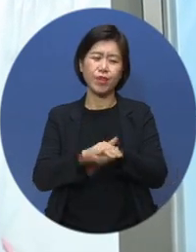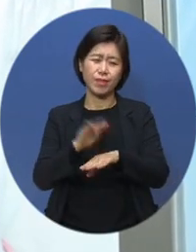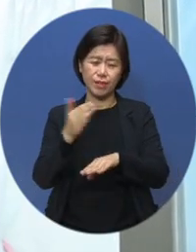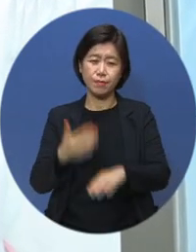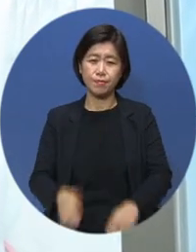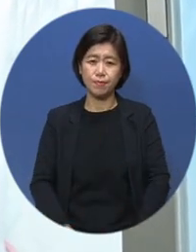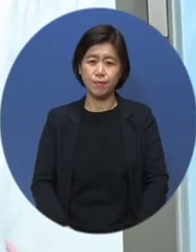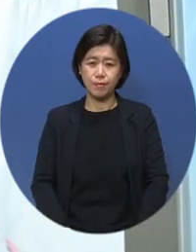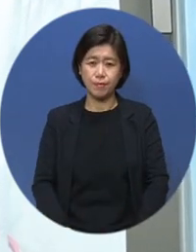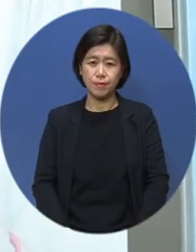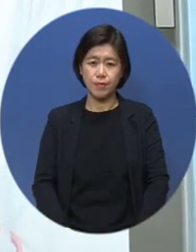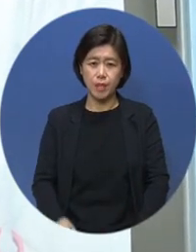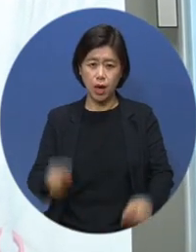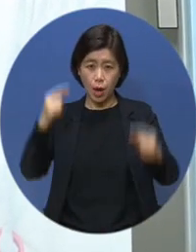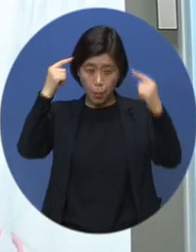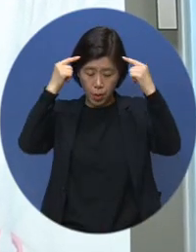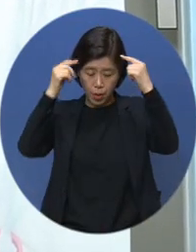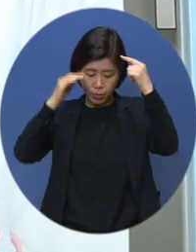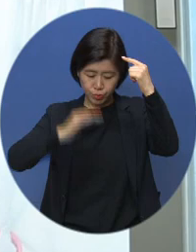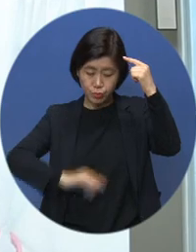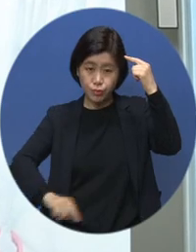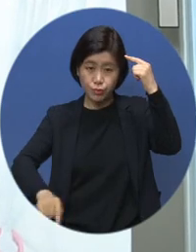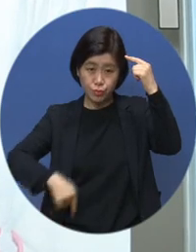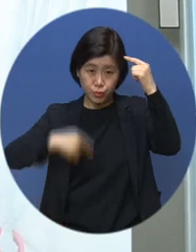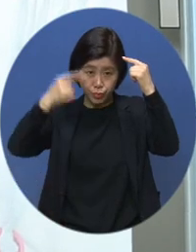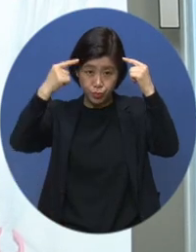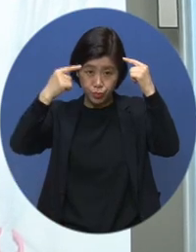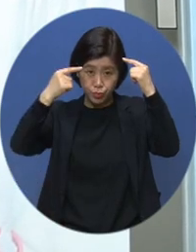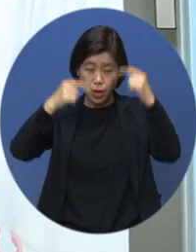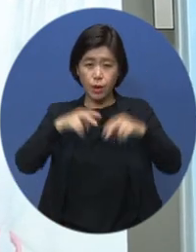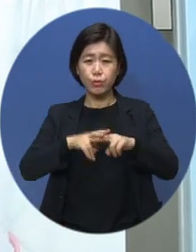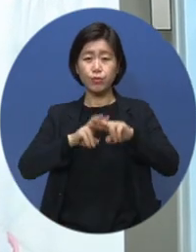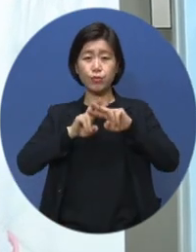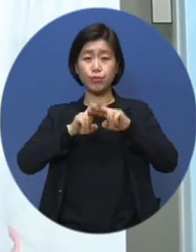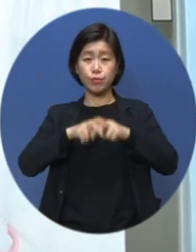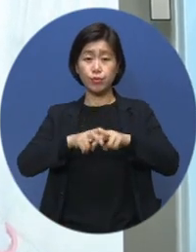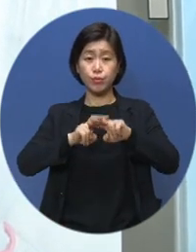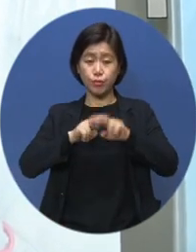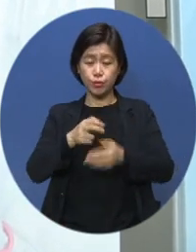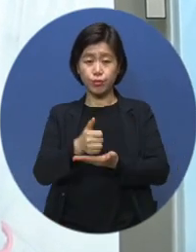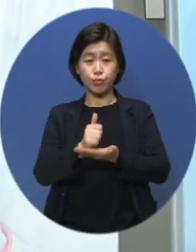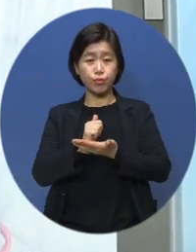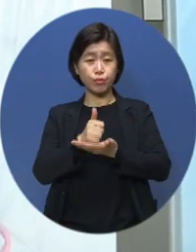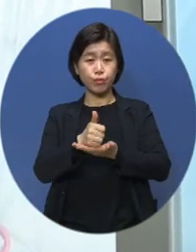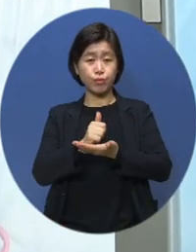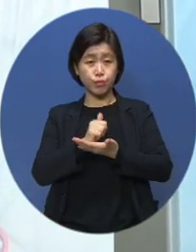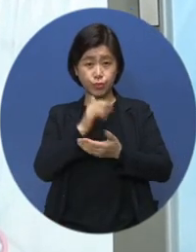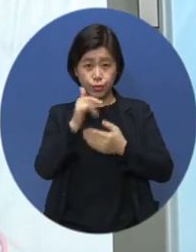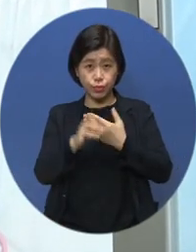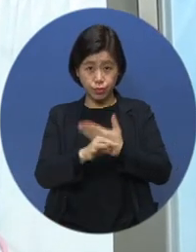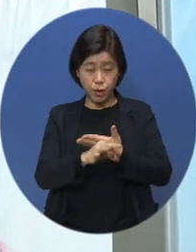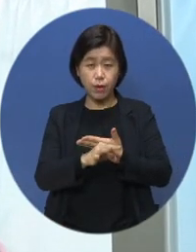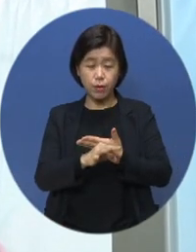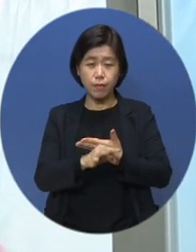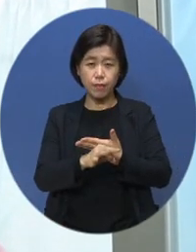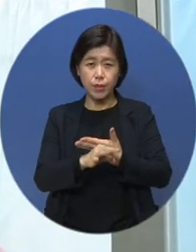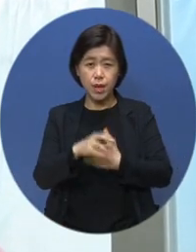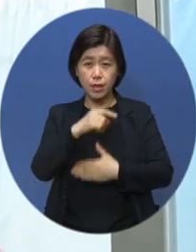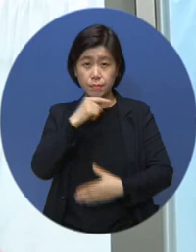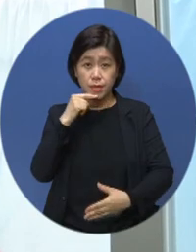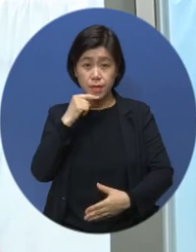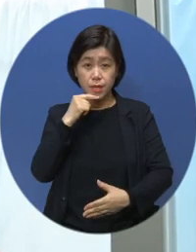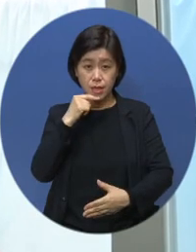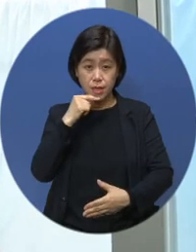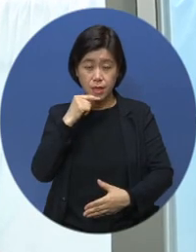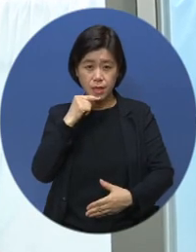이렇게 이렇게 위아래로 이렇게 움직이면 도움이 좀 되나 봐요 아무도 이제 머리가 좀 낳게 내려가면 머리